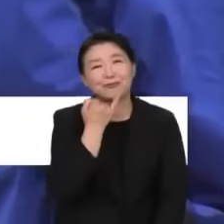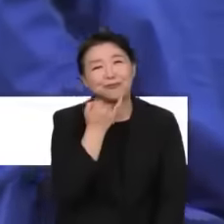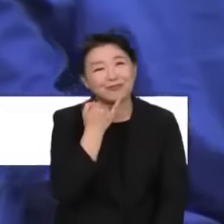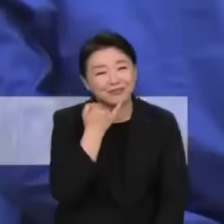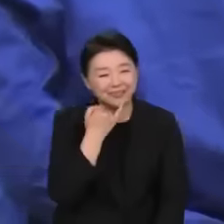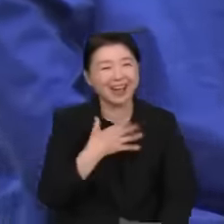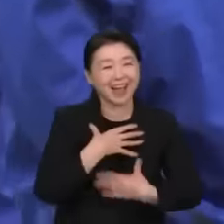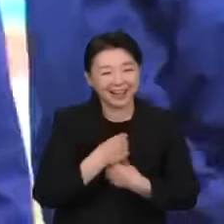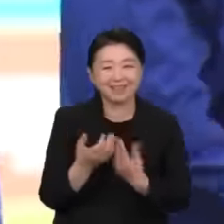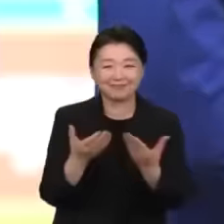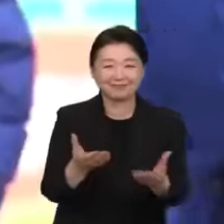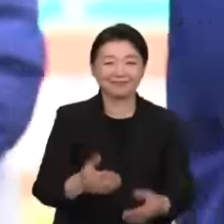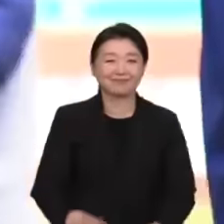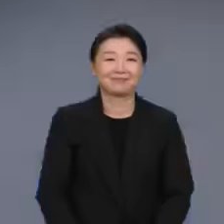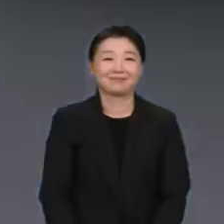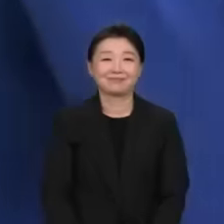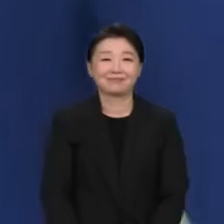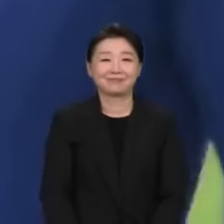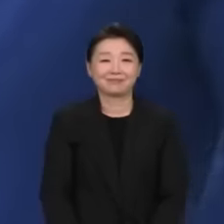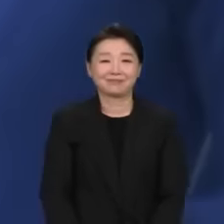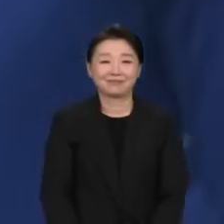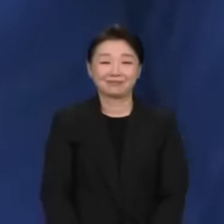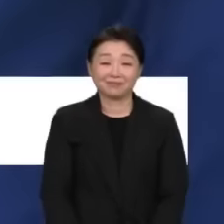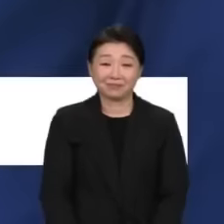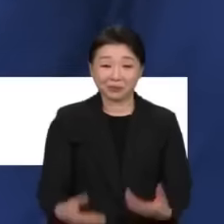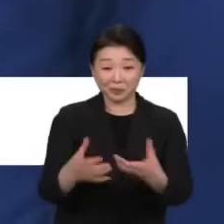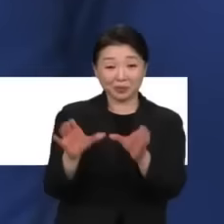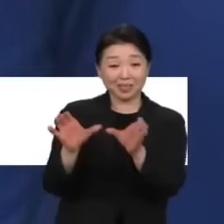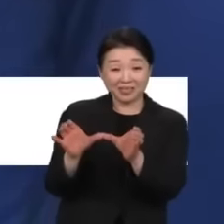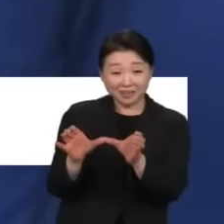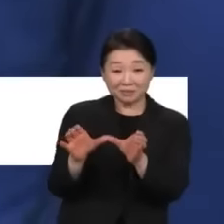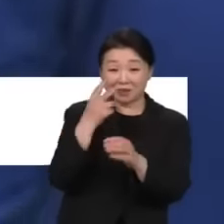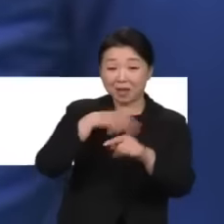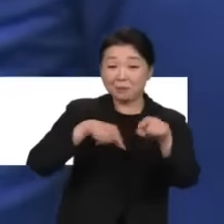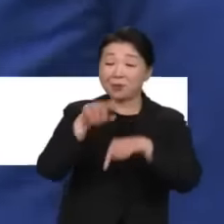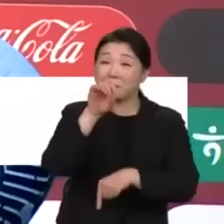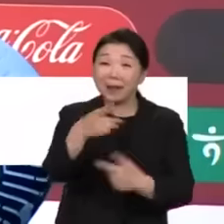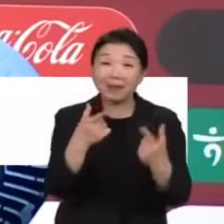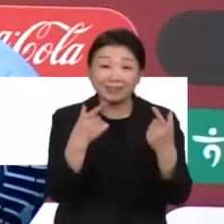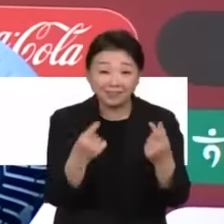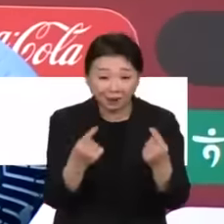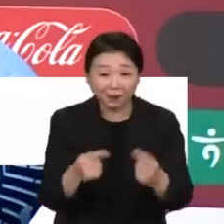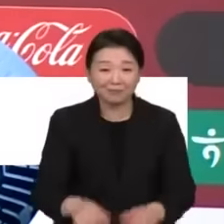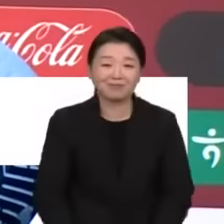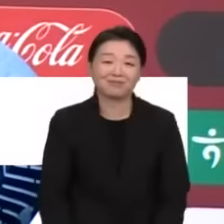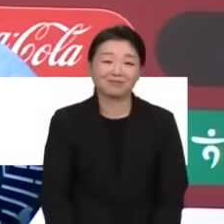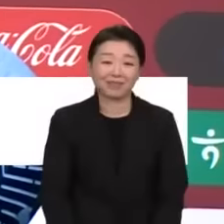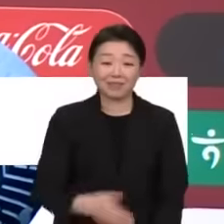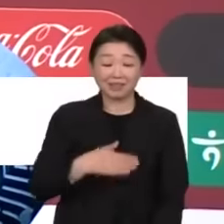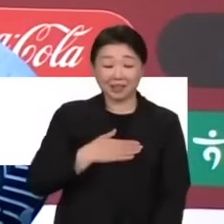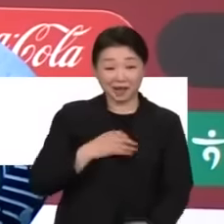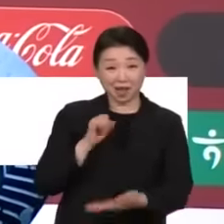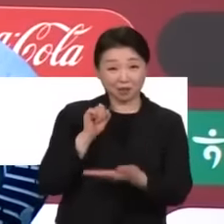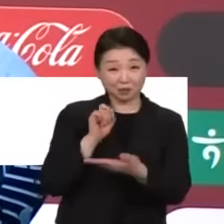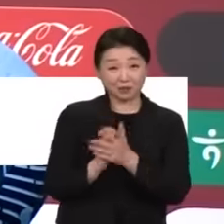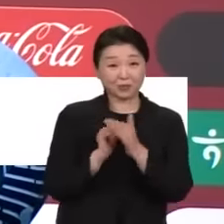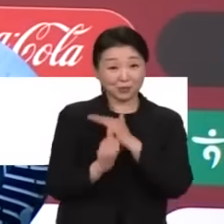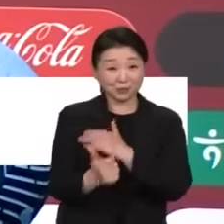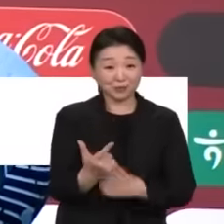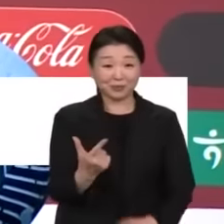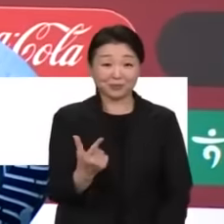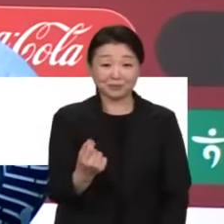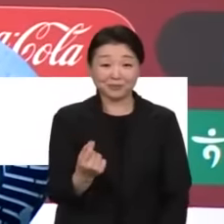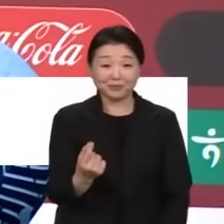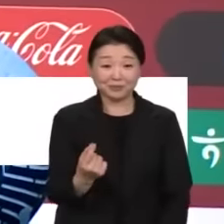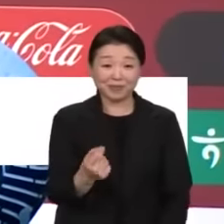팬들을 안심시켰습니다. 소속팀에서 감독님이 얘기하셨던 것처럼 뭐 제가 축구선수이다